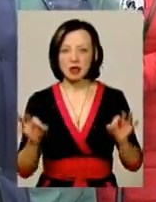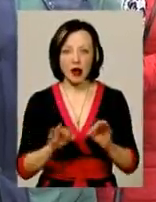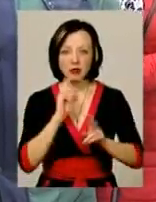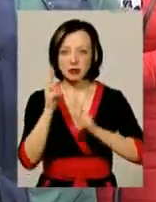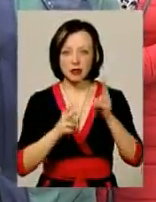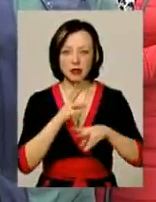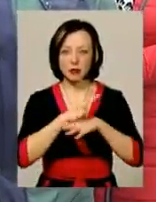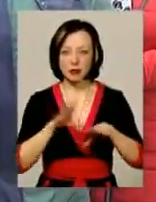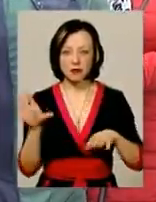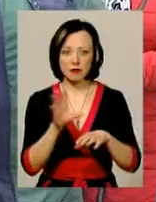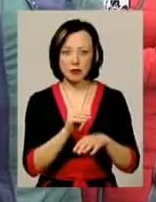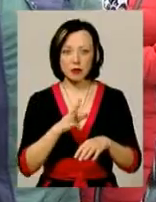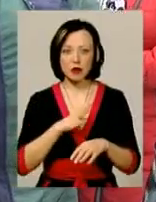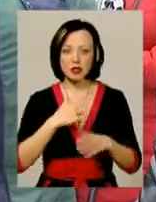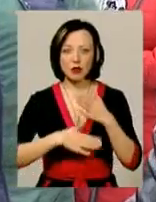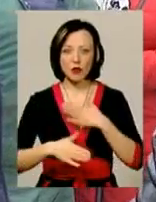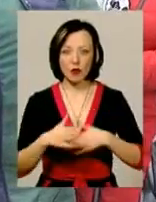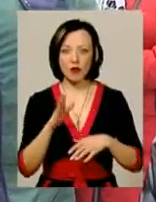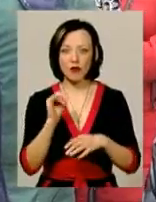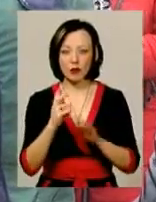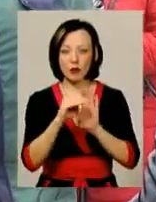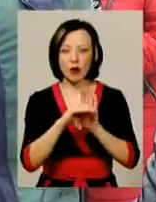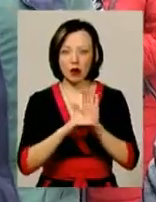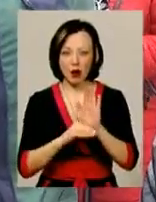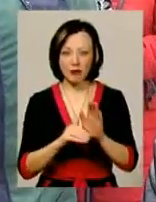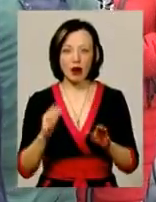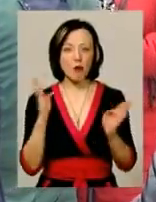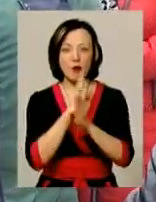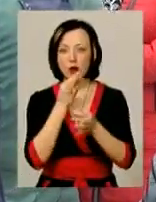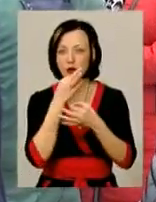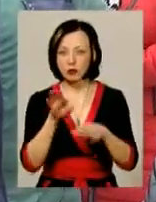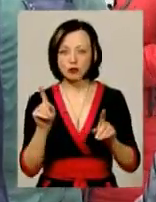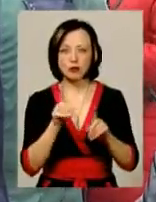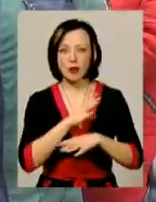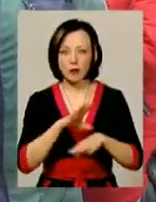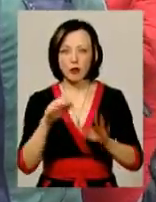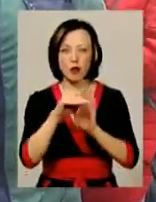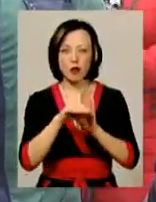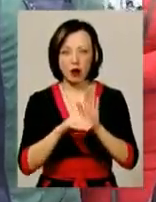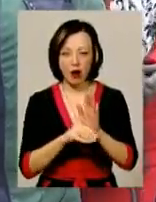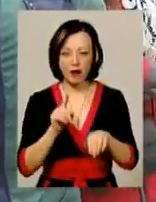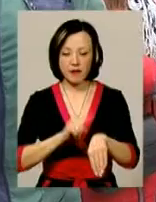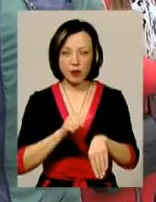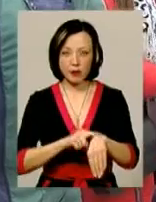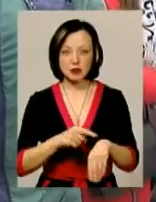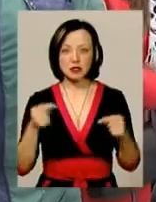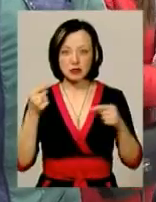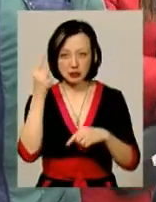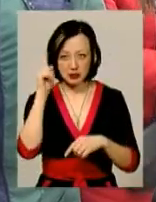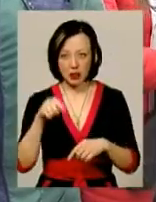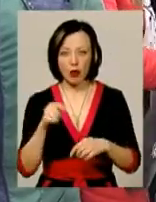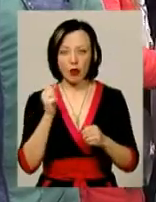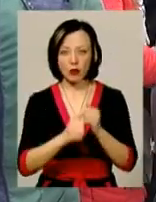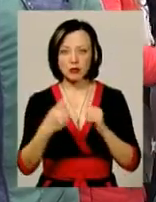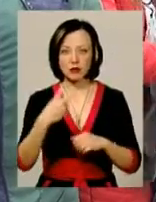ніяких скарг, взагалі ми всі були дуже незадоволені, тому що він по графіку, яка погода не була, щоб не було, він по графіку, ми знали, що на трасі кожні